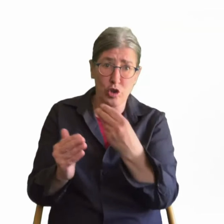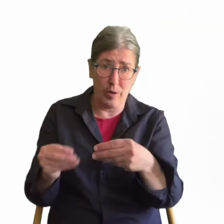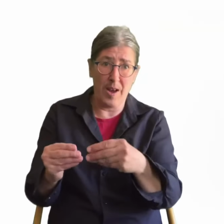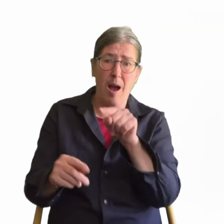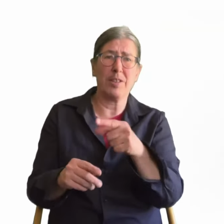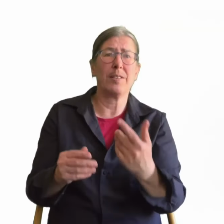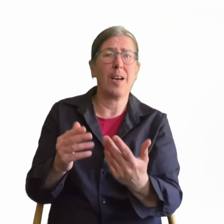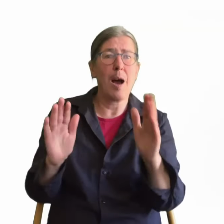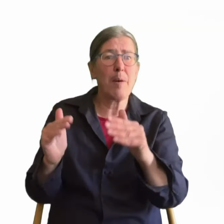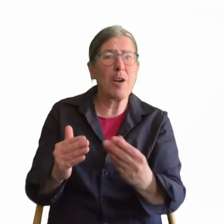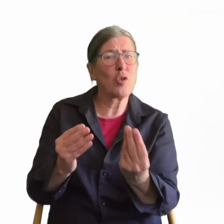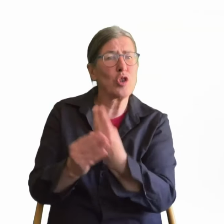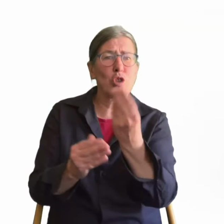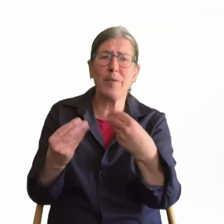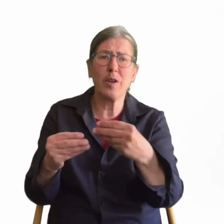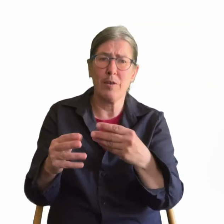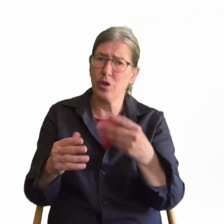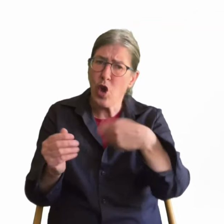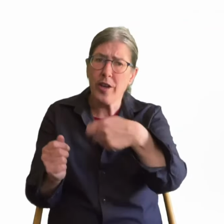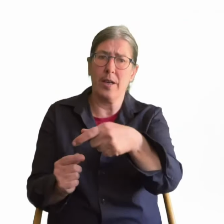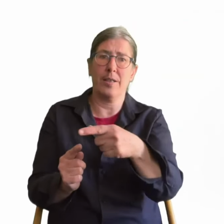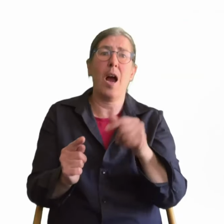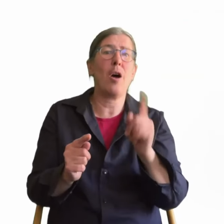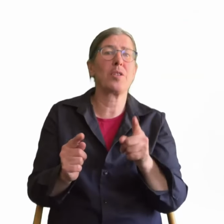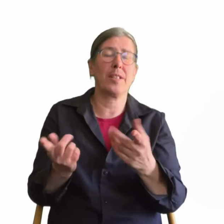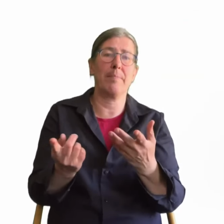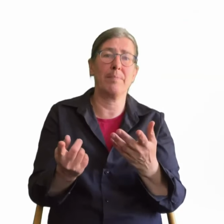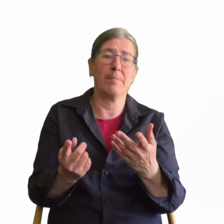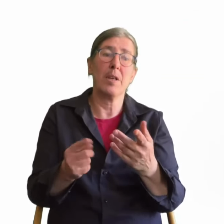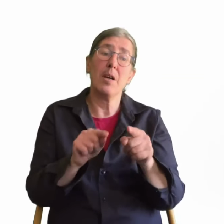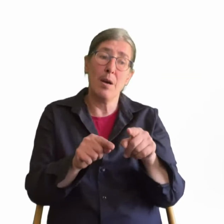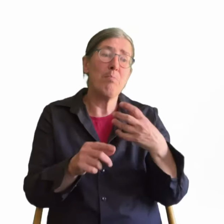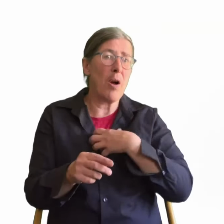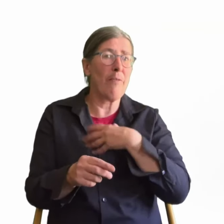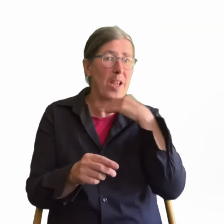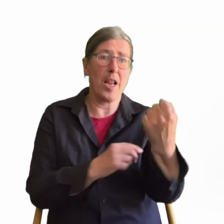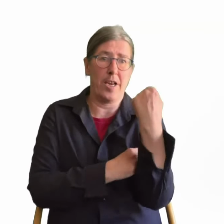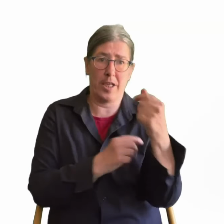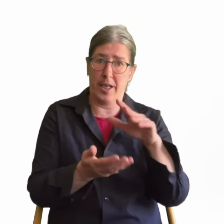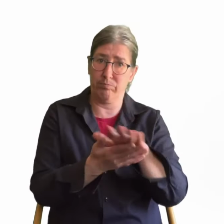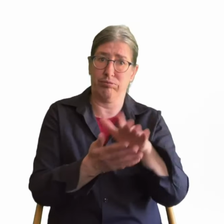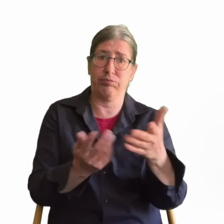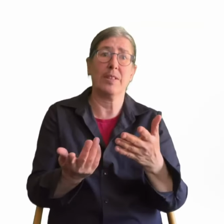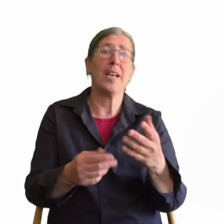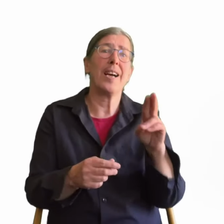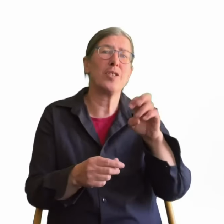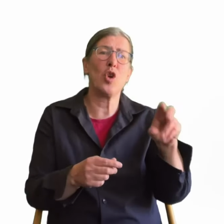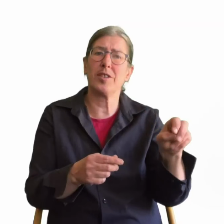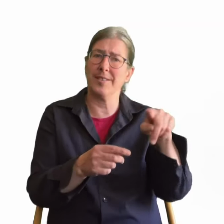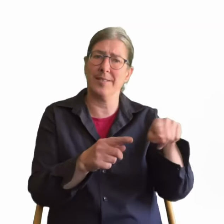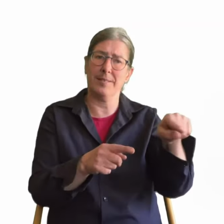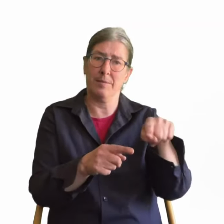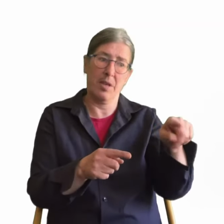Die sind aber in der Regel sehr teuer. Außerdem benötigt die Neuherstellung von Kunststoffen die Vernichtung von Ressourcen. Ressourcen heißt